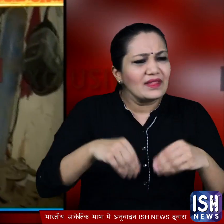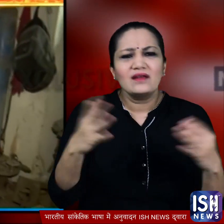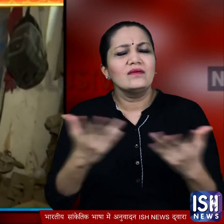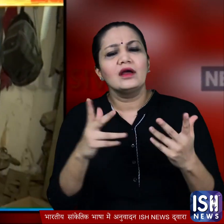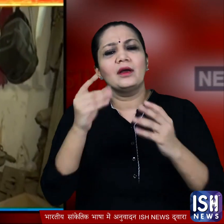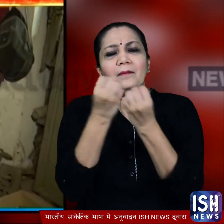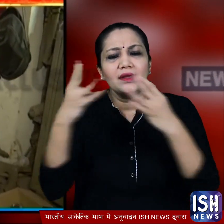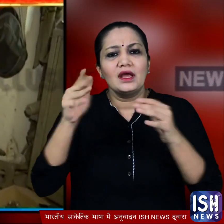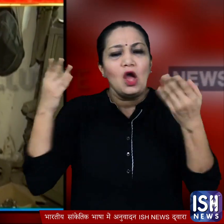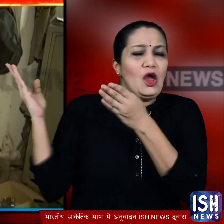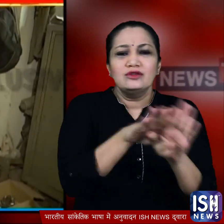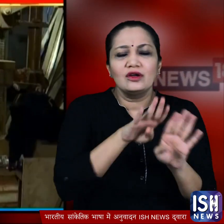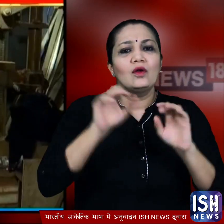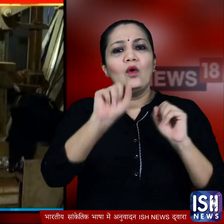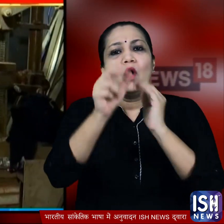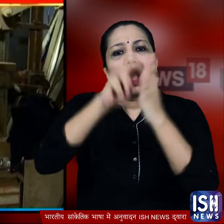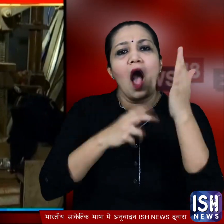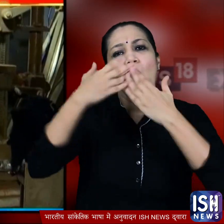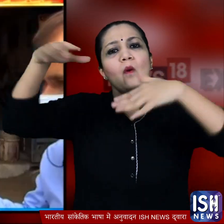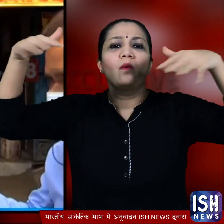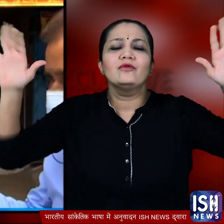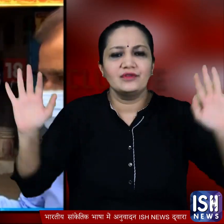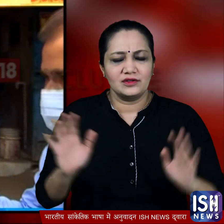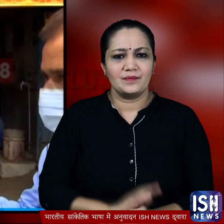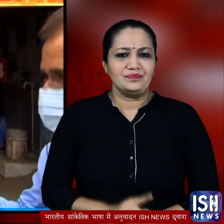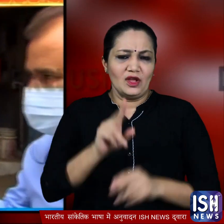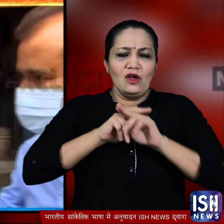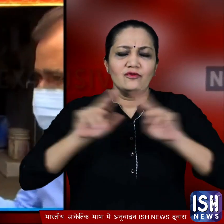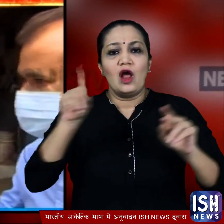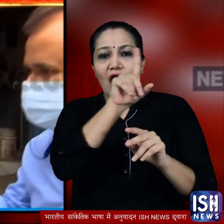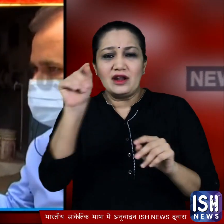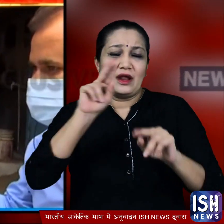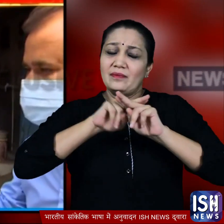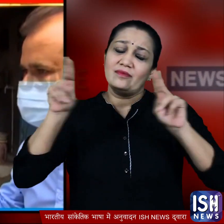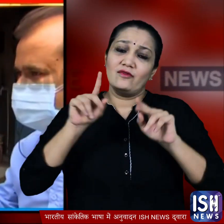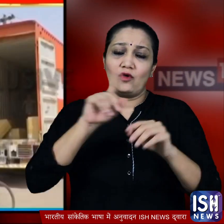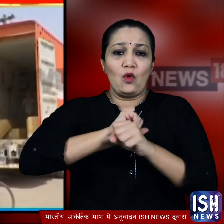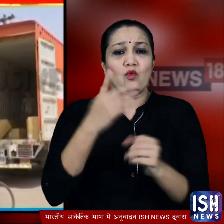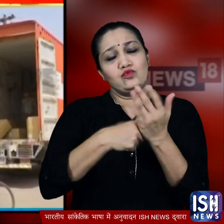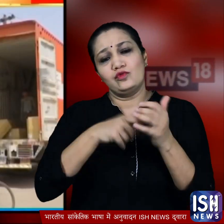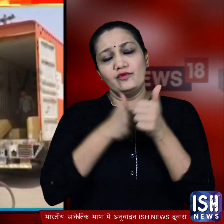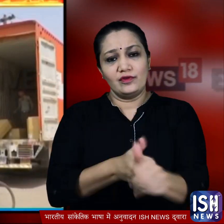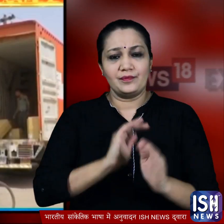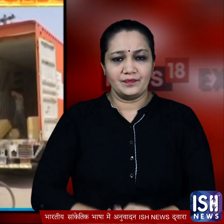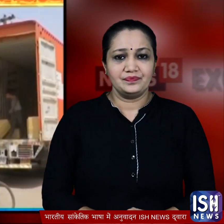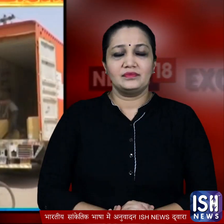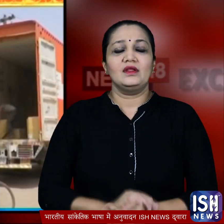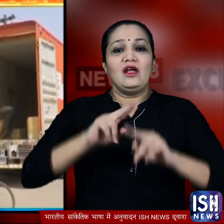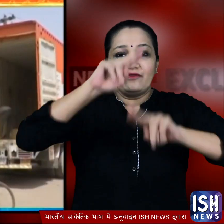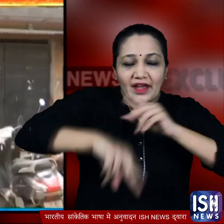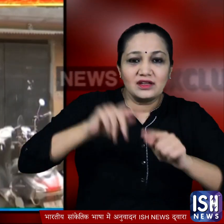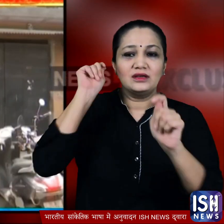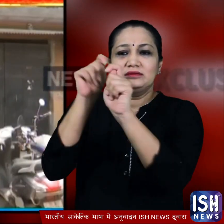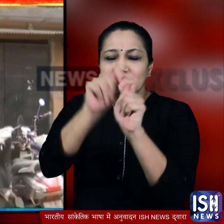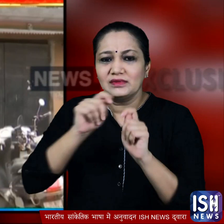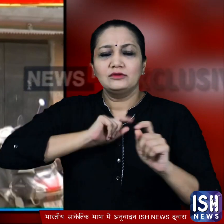क्योंकि कई मजदूर लॉकडाउन की वजह से अपने गांव लौट गए थे। 100% कोविड प्रोटोकॉल का पालन हम लोग कर रहे हैं। फैक्ट्रियों और कंस्ट्रक्शन से जुड़े